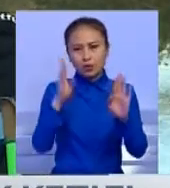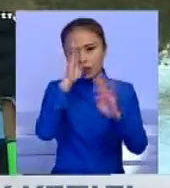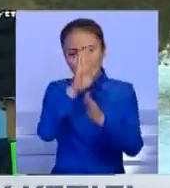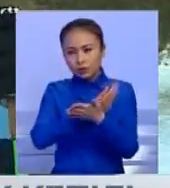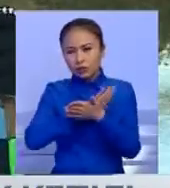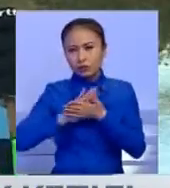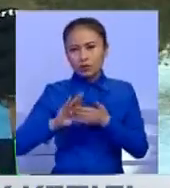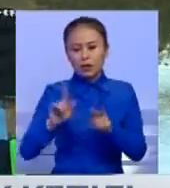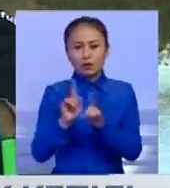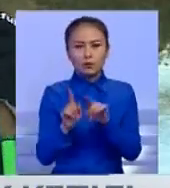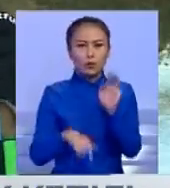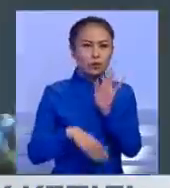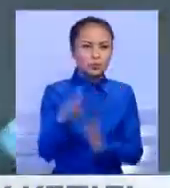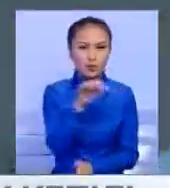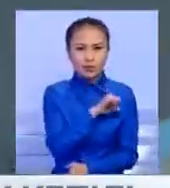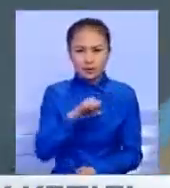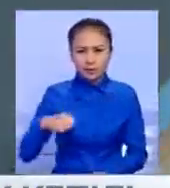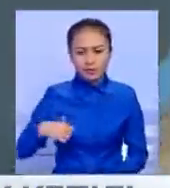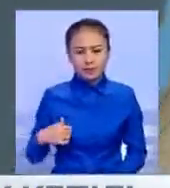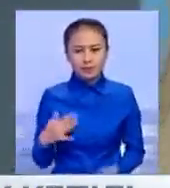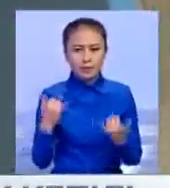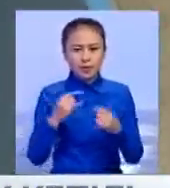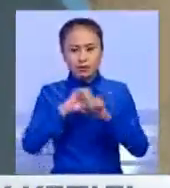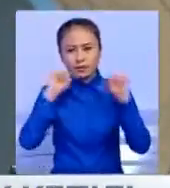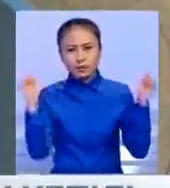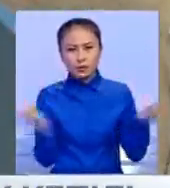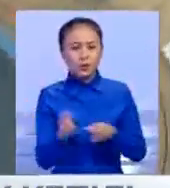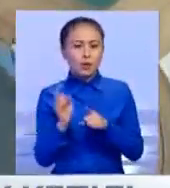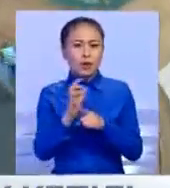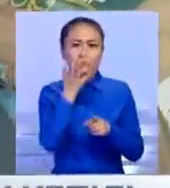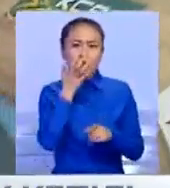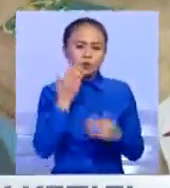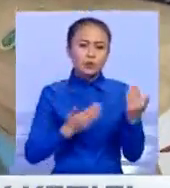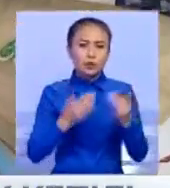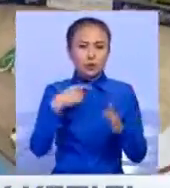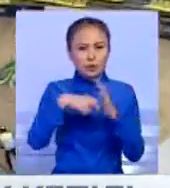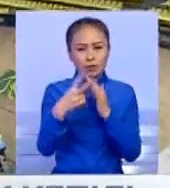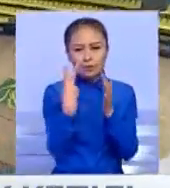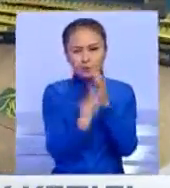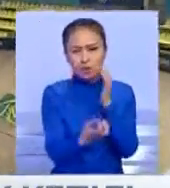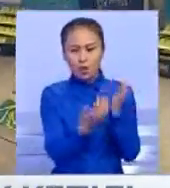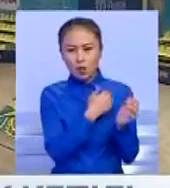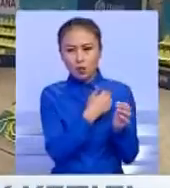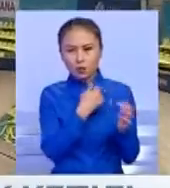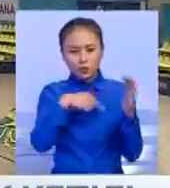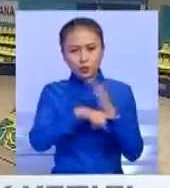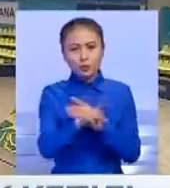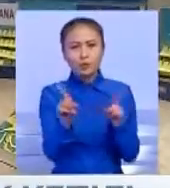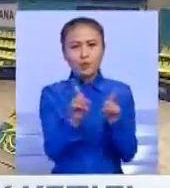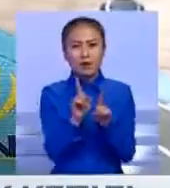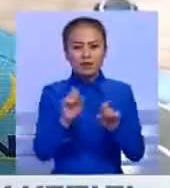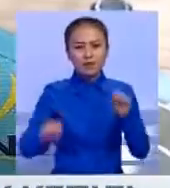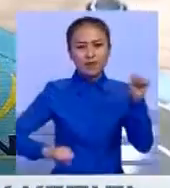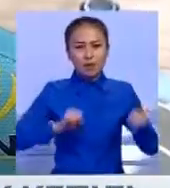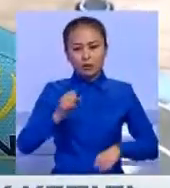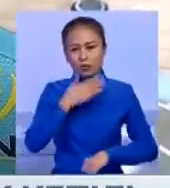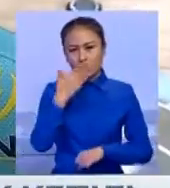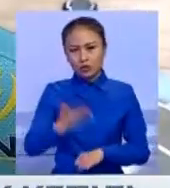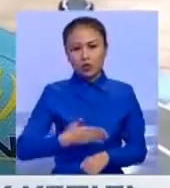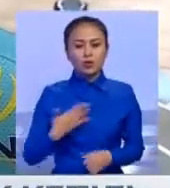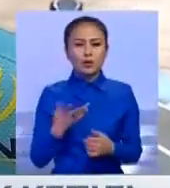ауада шаңғы тепкен тамаша ғой. Сары аязда жылы жерді қалайтындардың да қатары көп. Айгерім Жағыпарова велоспортты жақсы